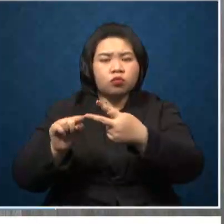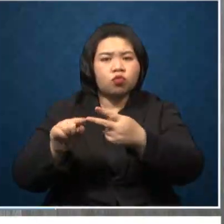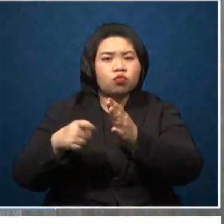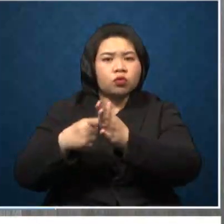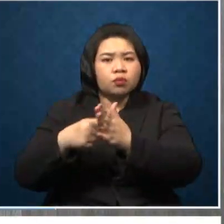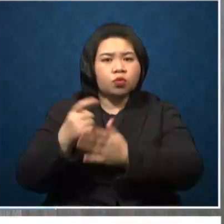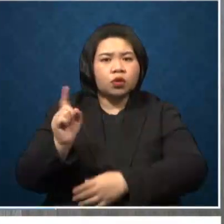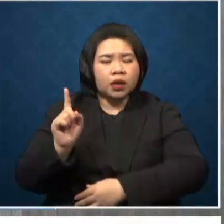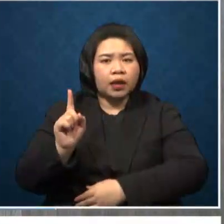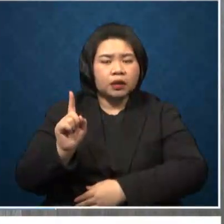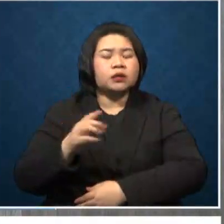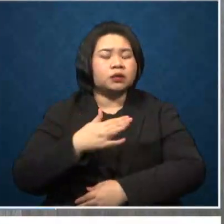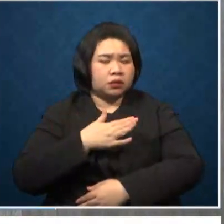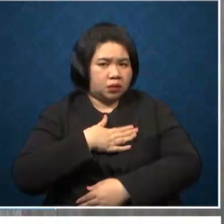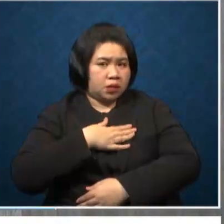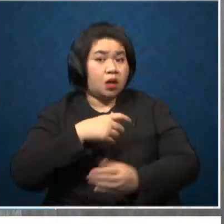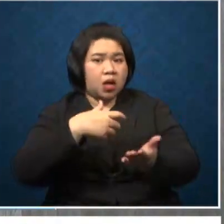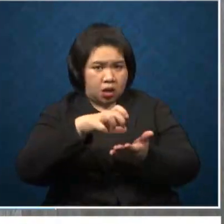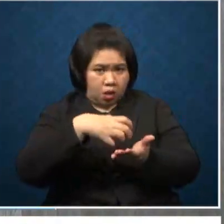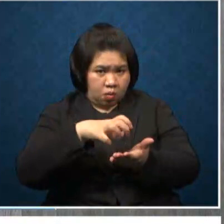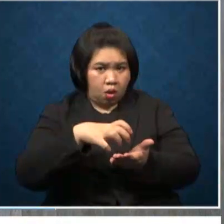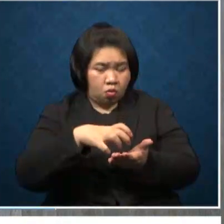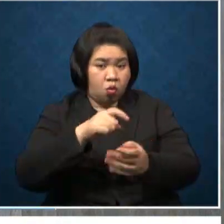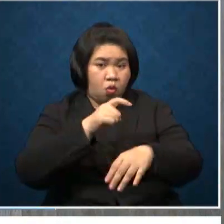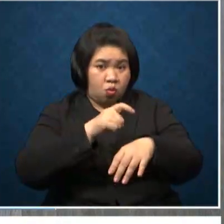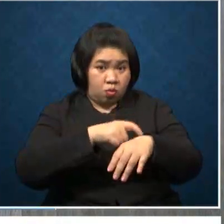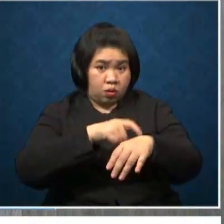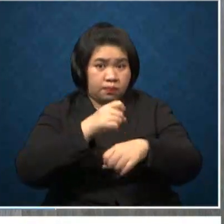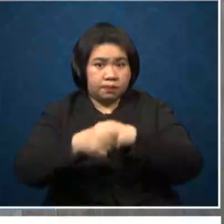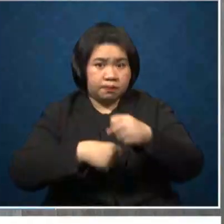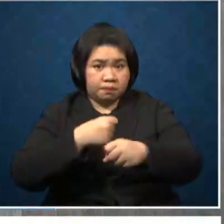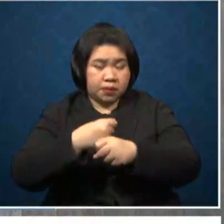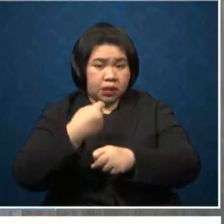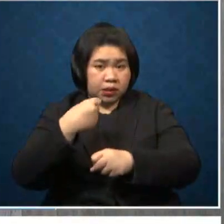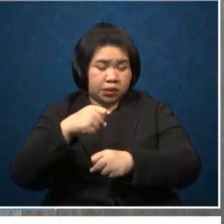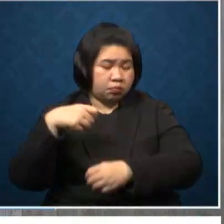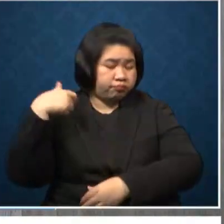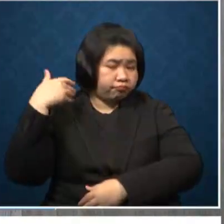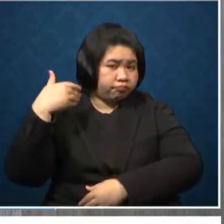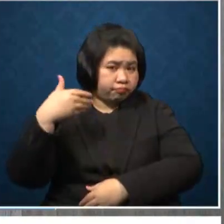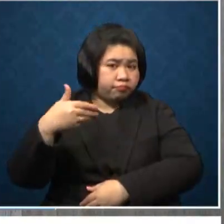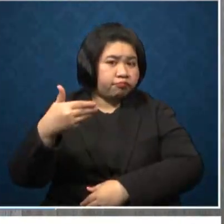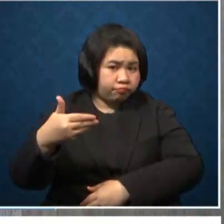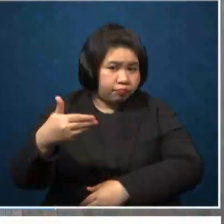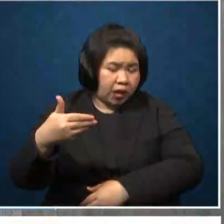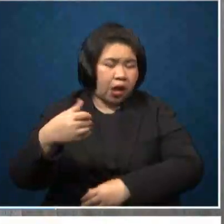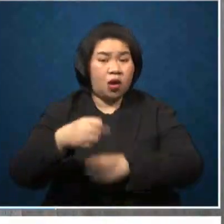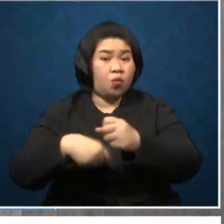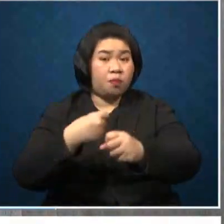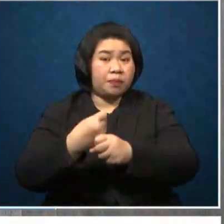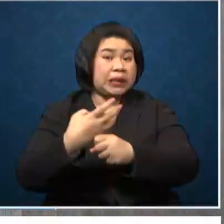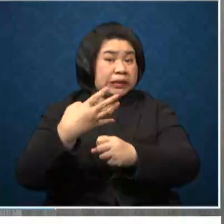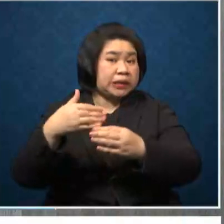เรียนท่านประธานและเพื่อนสมาชิกว่าตลอดระยะเวลา 10ปีวันนี้หรือช่วงระยะเวลา 4ปีกว่าที่